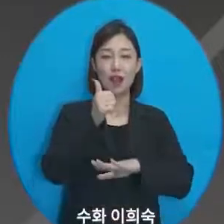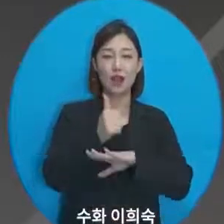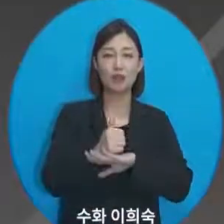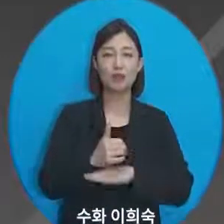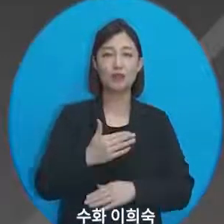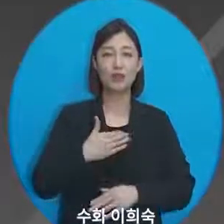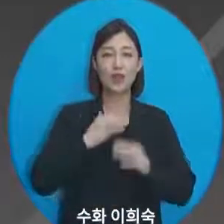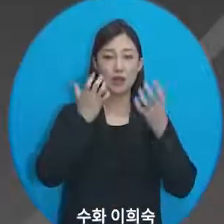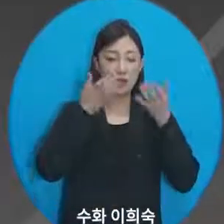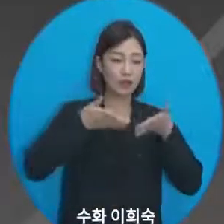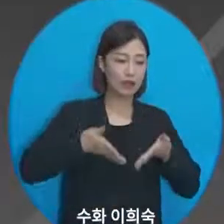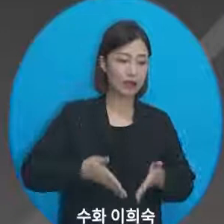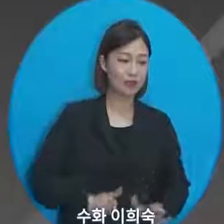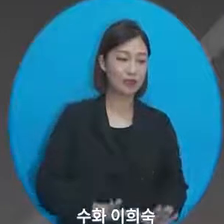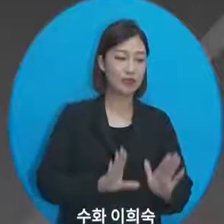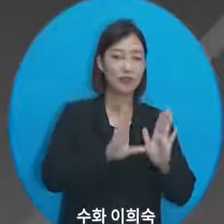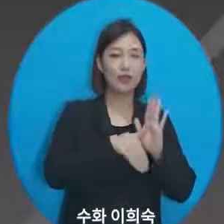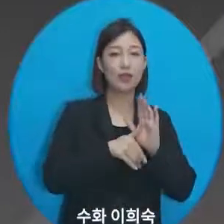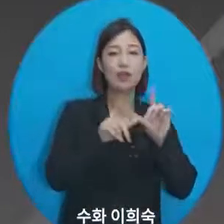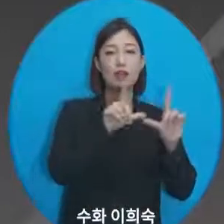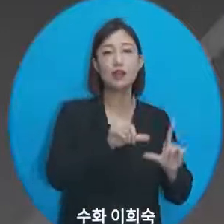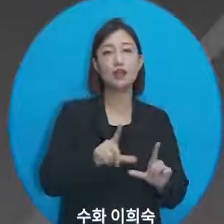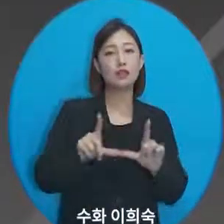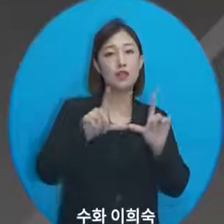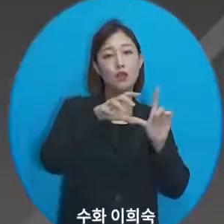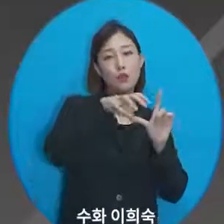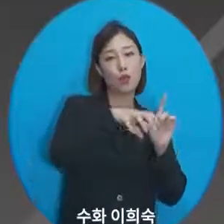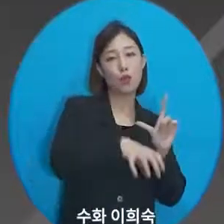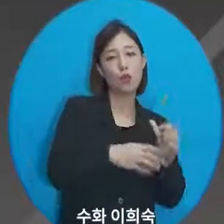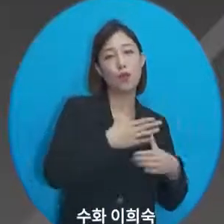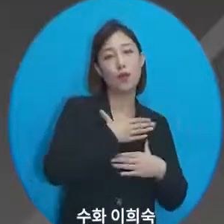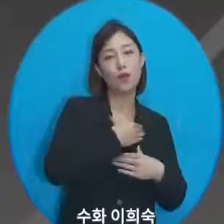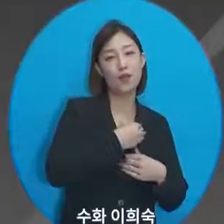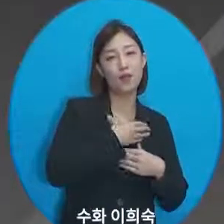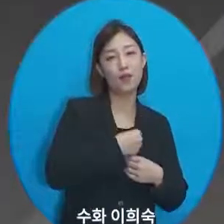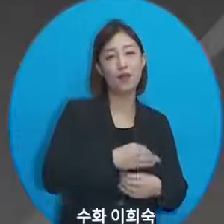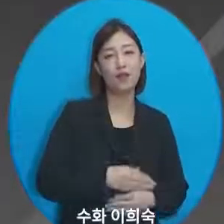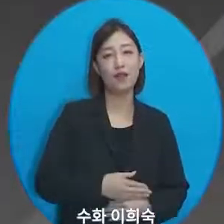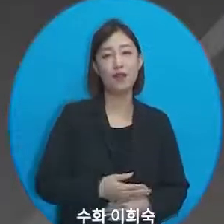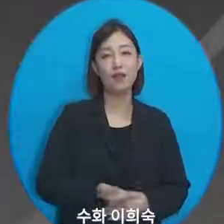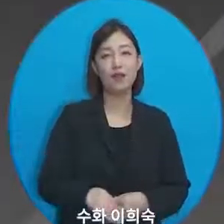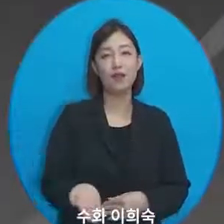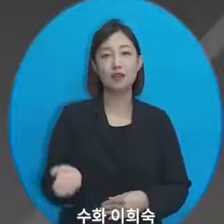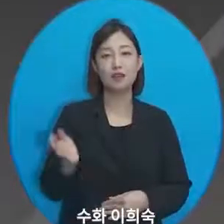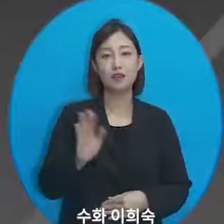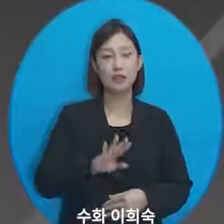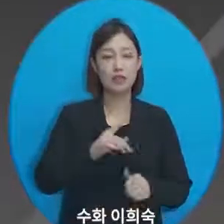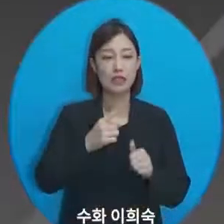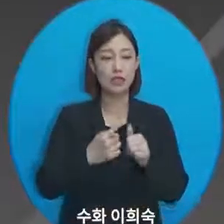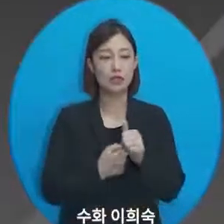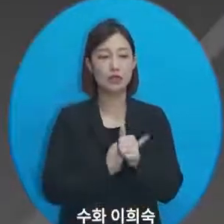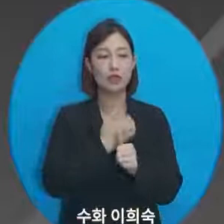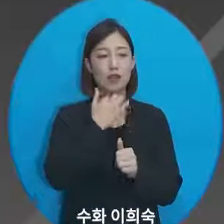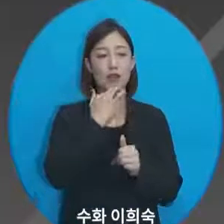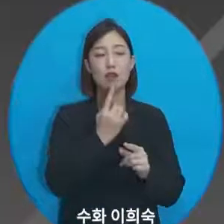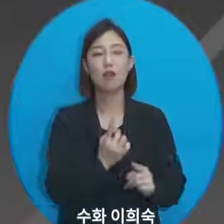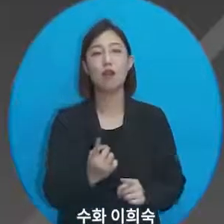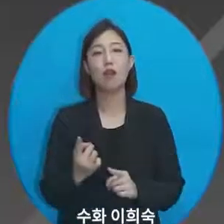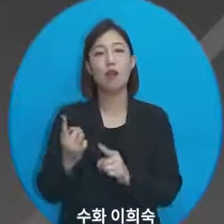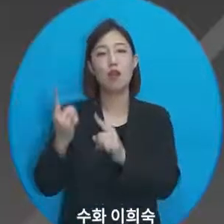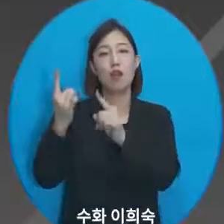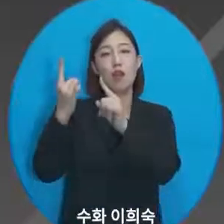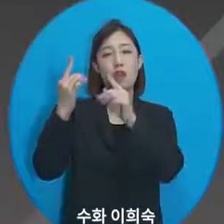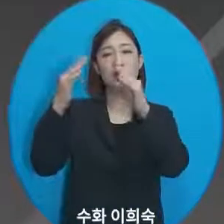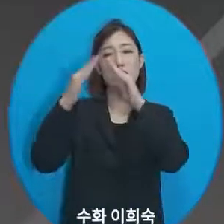곳에서 안전하고 편리하게 나이를 먹어갈 수 있게 한다라는 거, 이거 굉장히 중요한 부분인데 결국 이